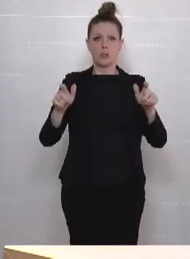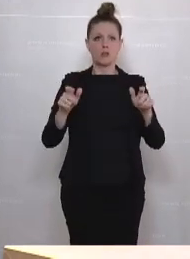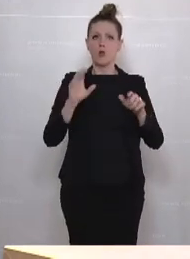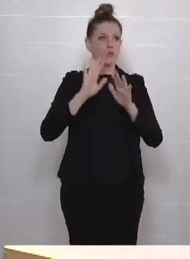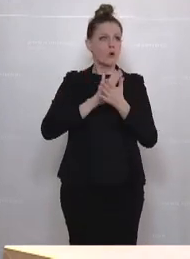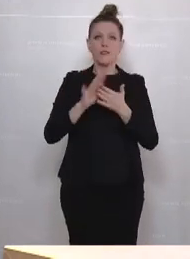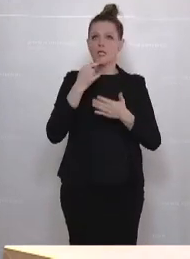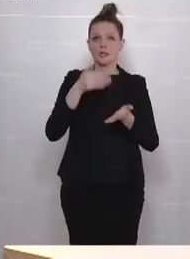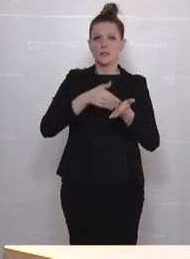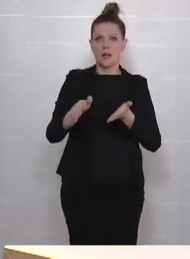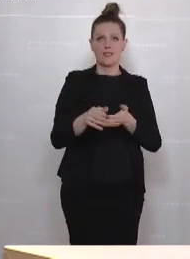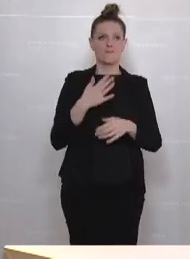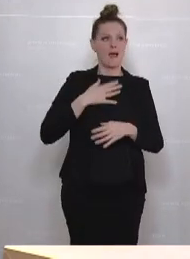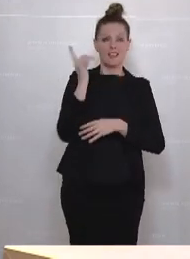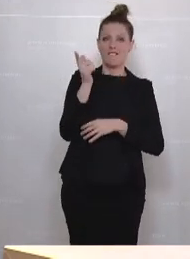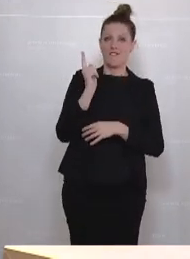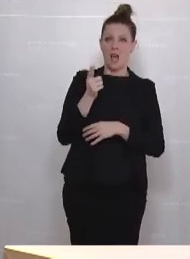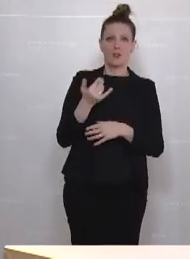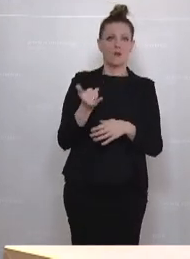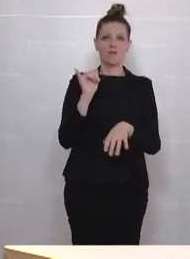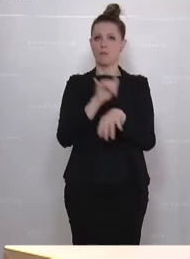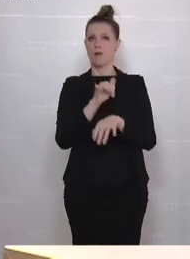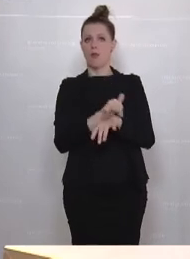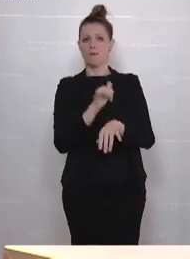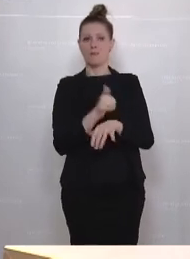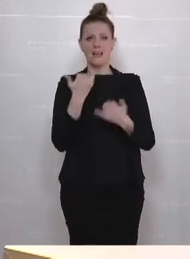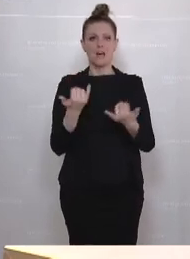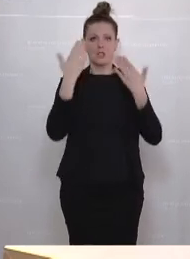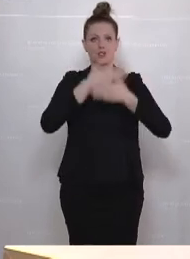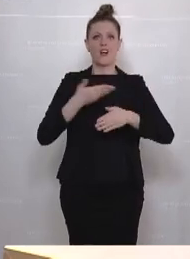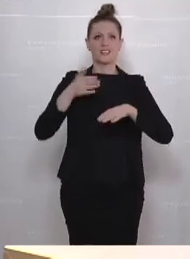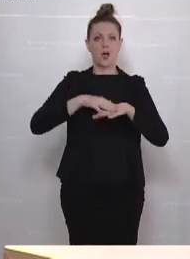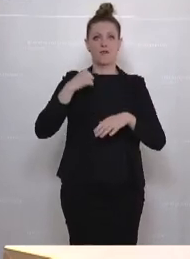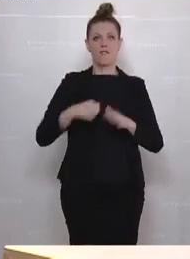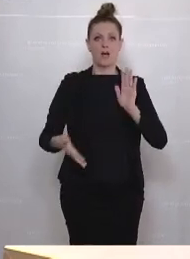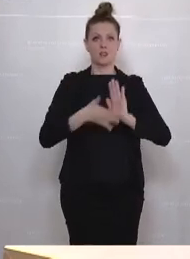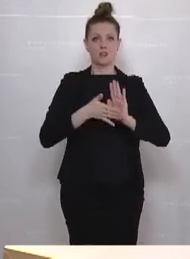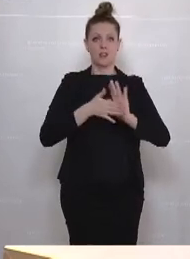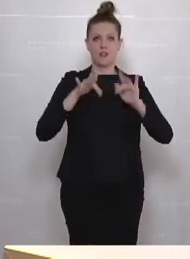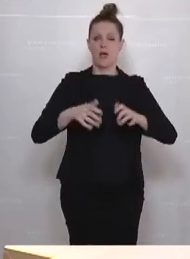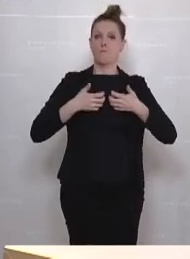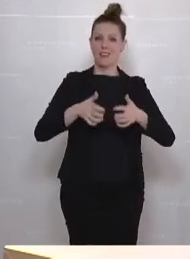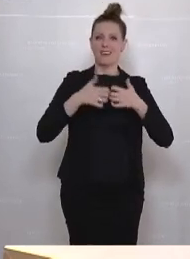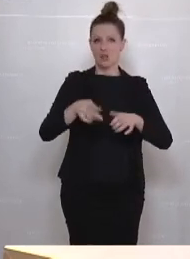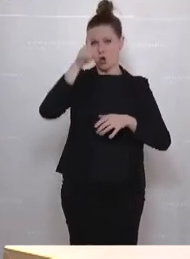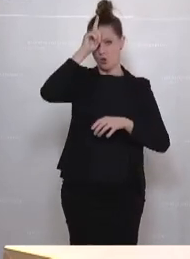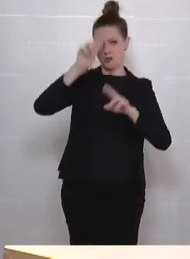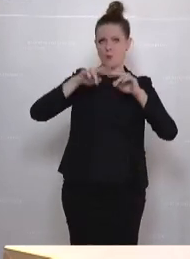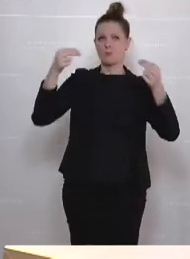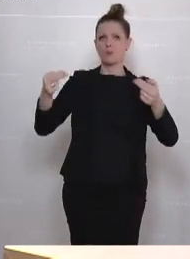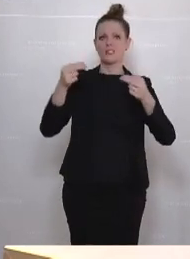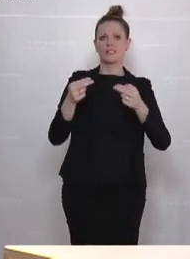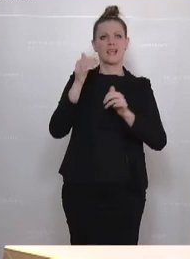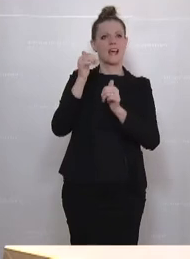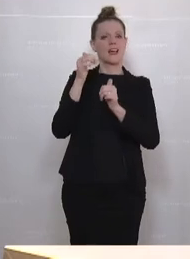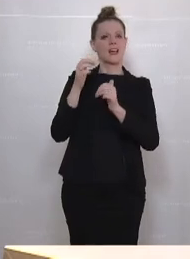Ihnen immer ignoriert. Jetzt liegt schwarz auf weiß vor, und zwar in der Form eines umfassenden Berichts vom Deutschen Bundesrechnungshof,